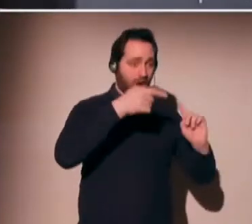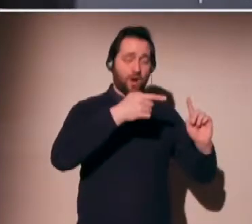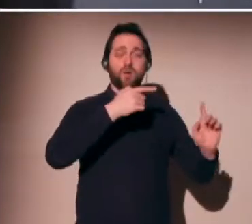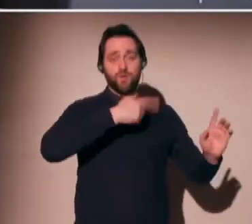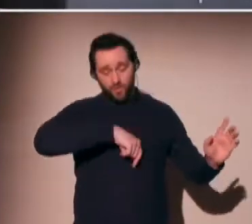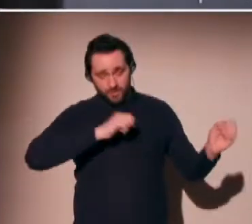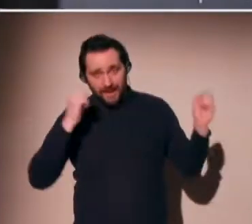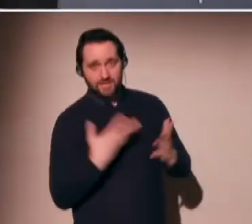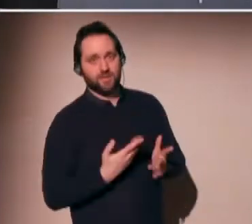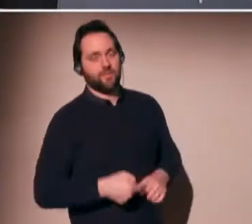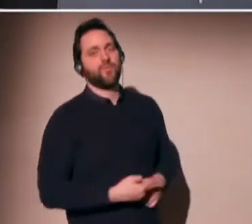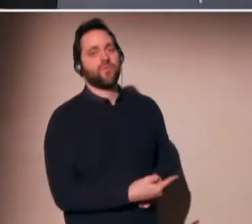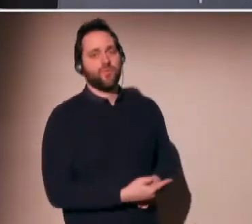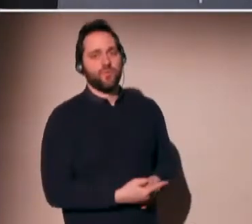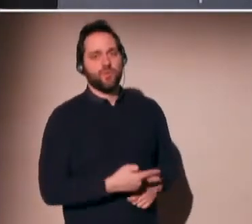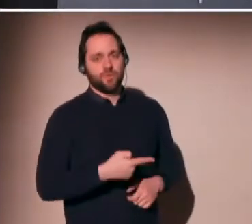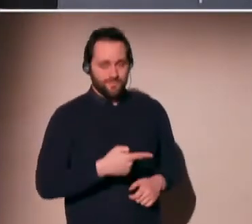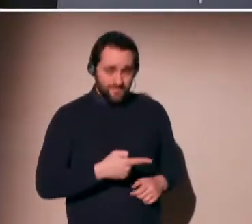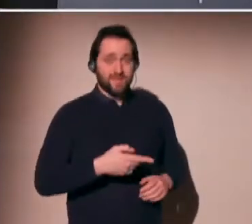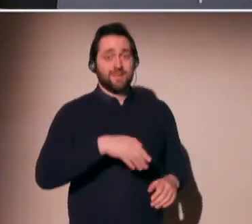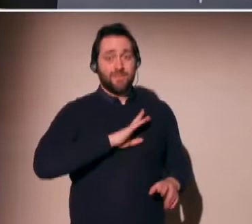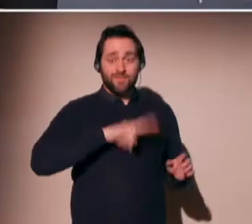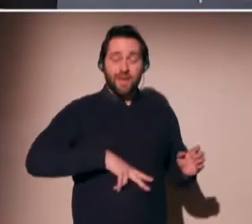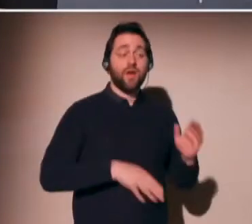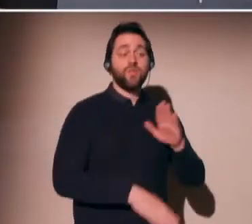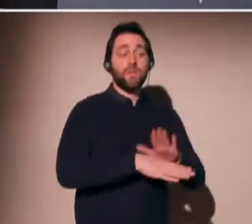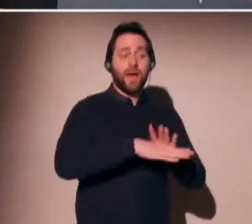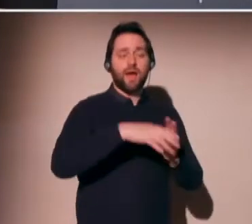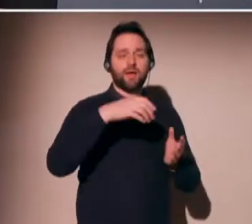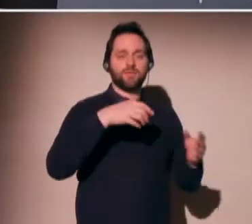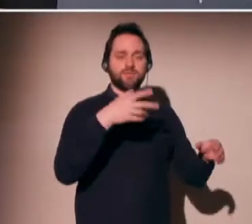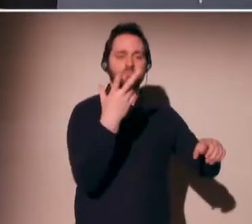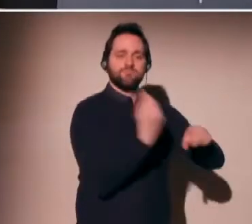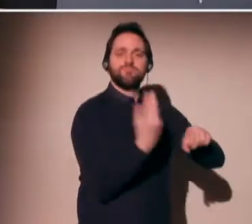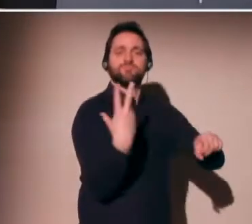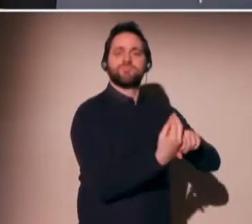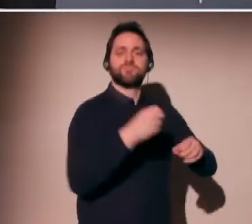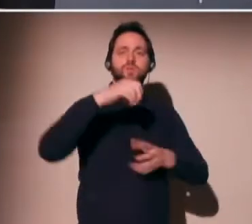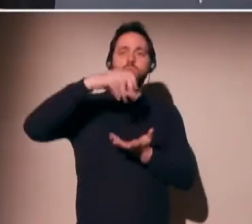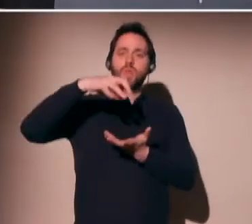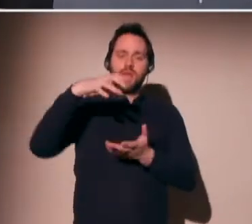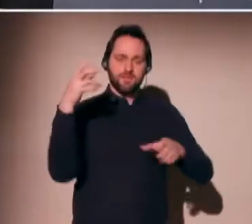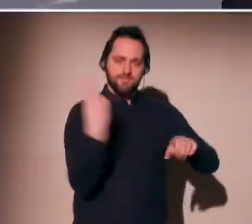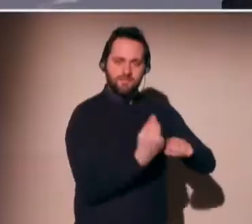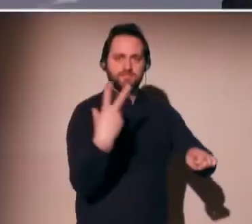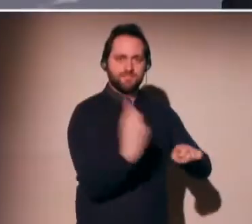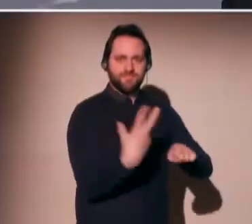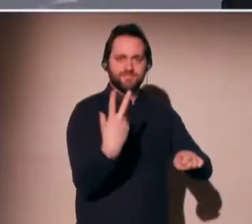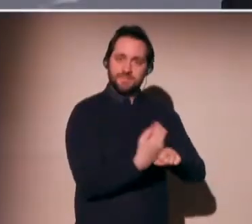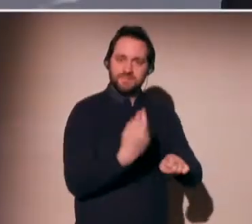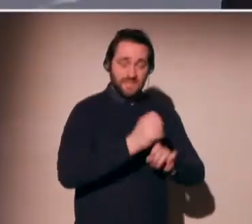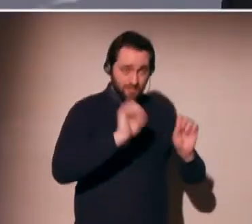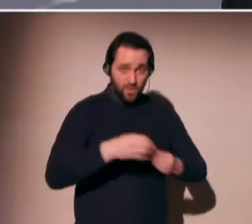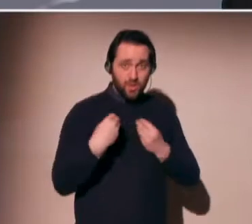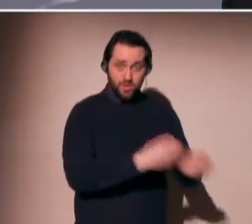par le fait que les données au départ peuvent complètement biaiser le résultat de la machine. Autrement dit, le résultat